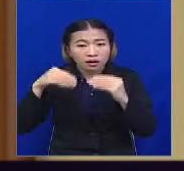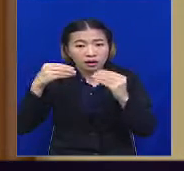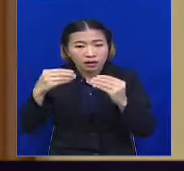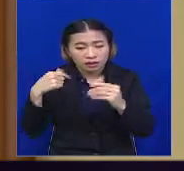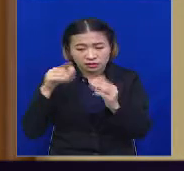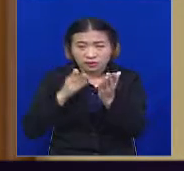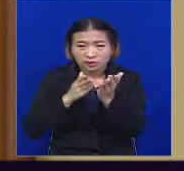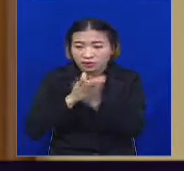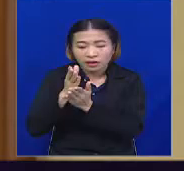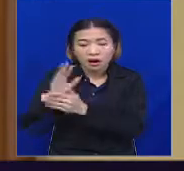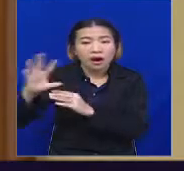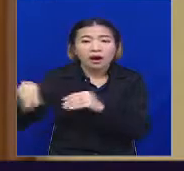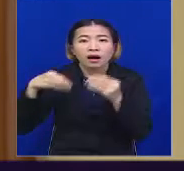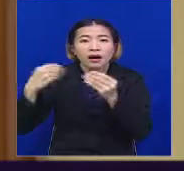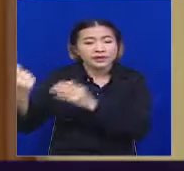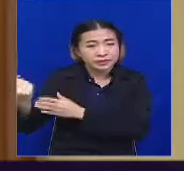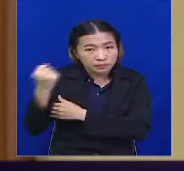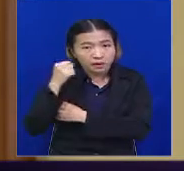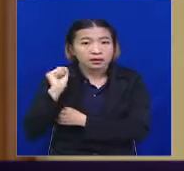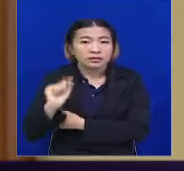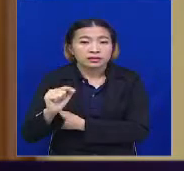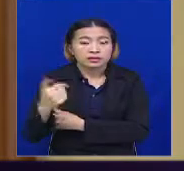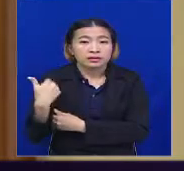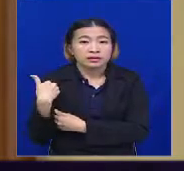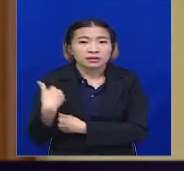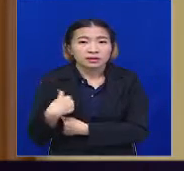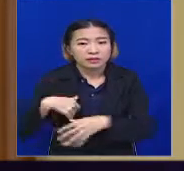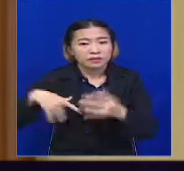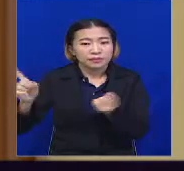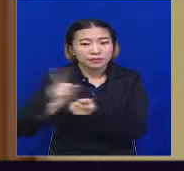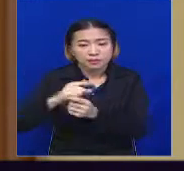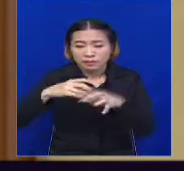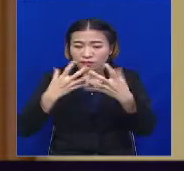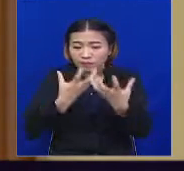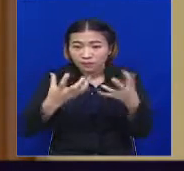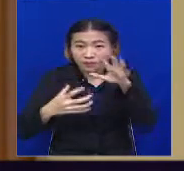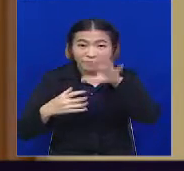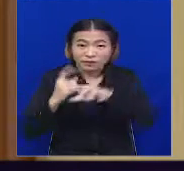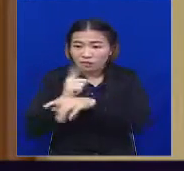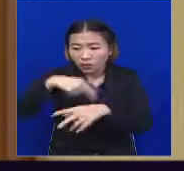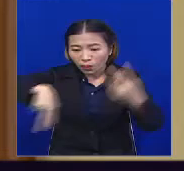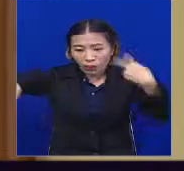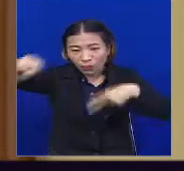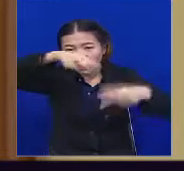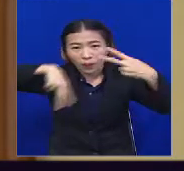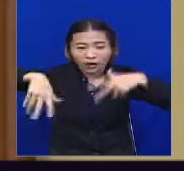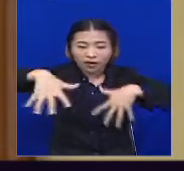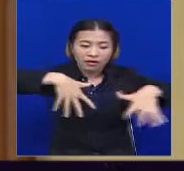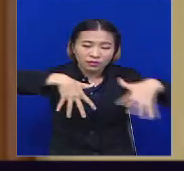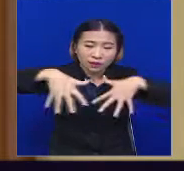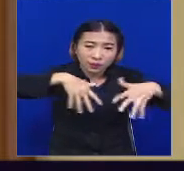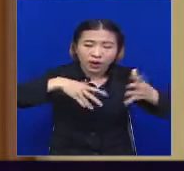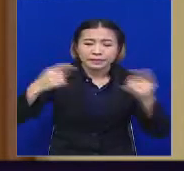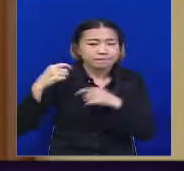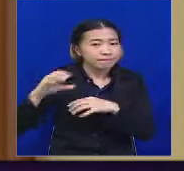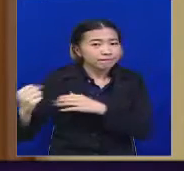ไม่เชื่อมั่นก็เชื่อมั่นแหละเนี่ยก็เอามามียุทธปกรณ์ดีในการที่จะดูแลประชาชนให้เกิดความมั่น